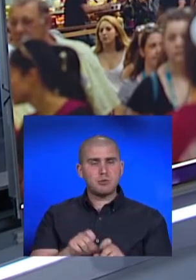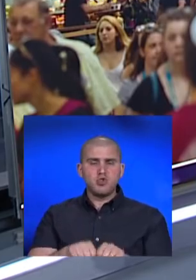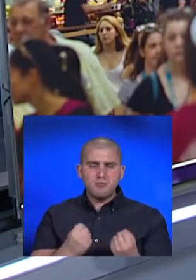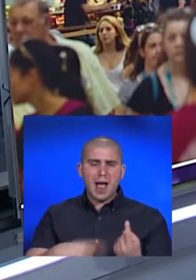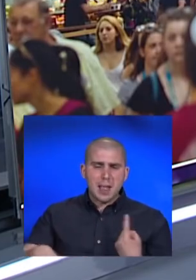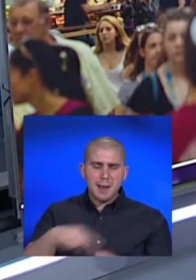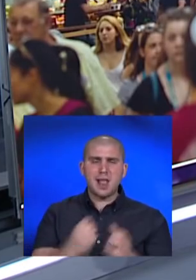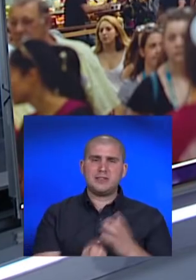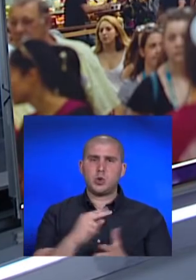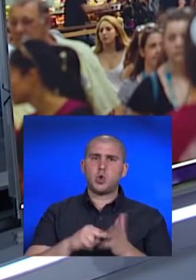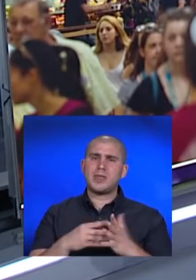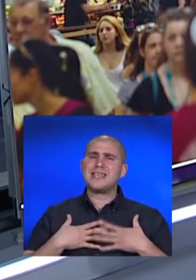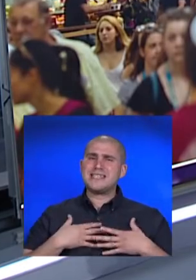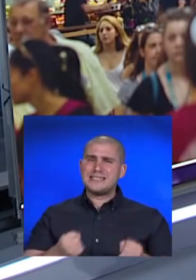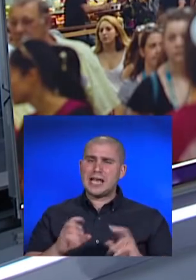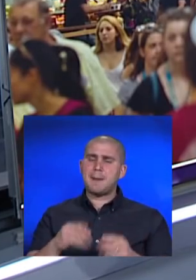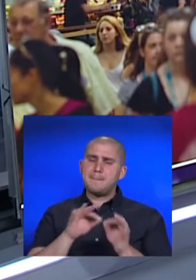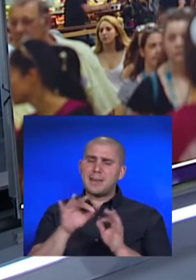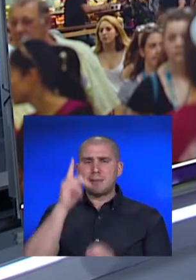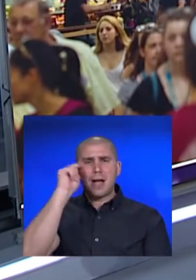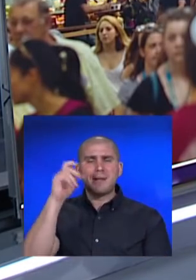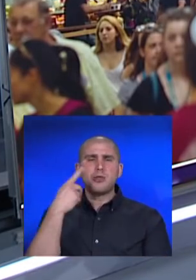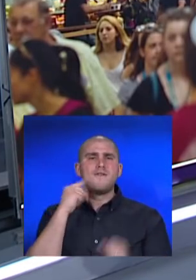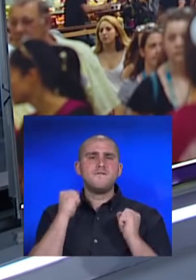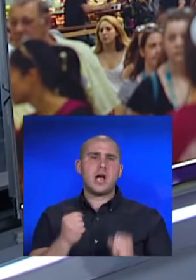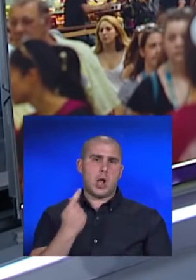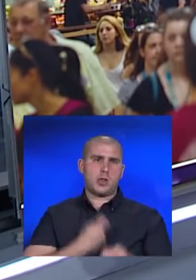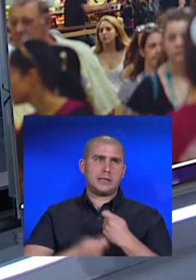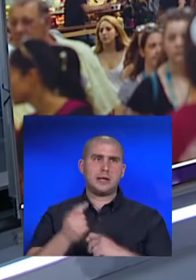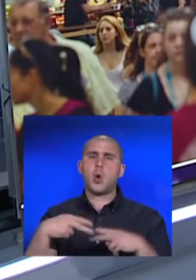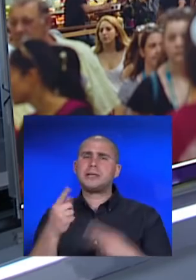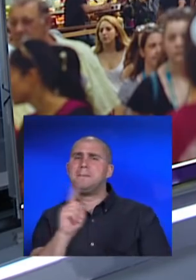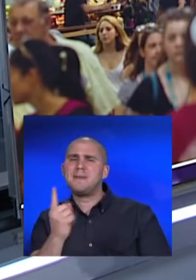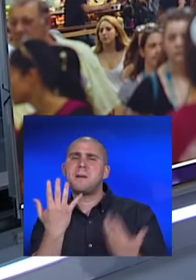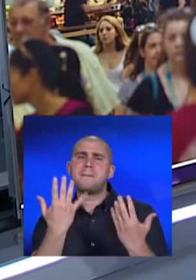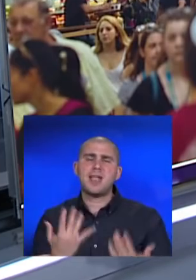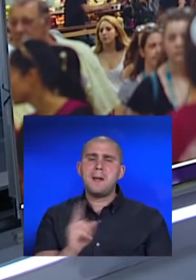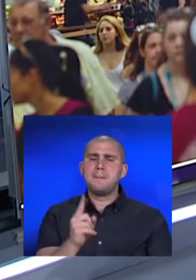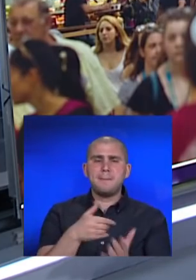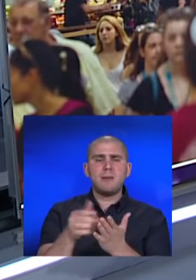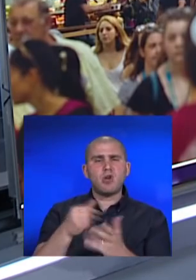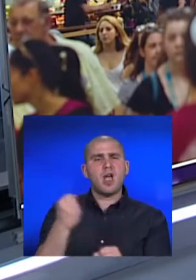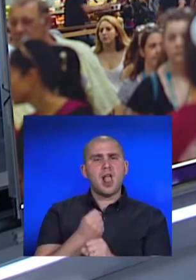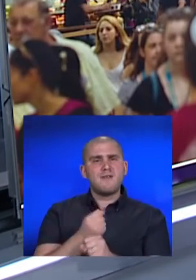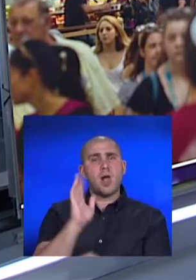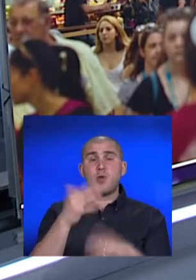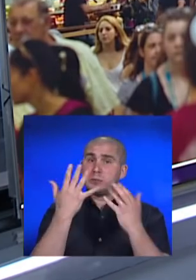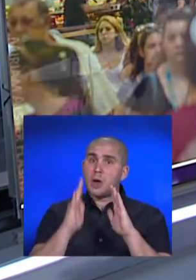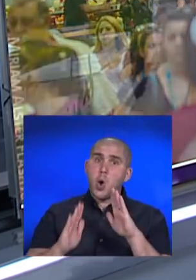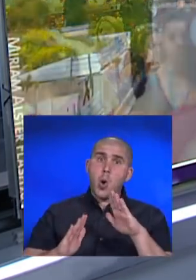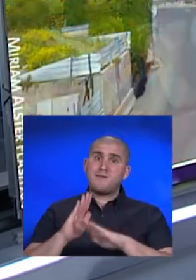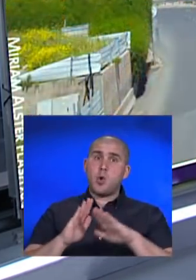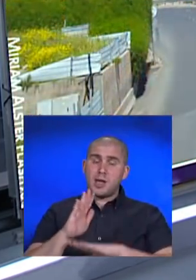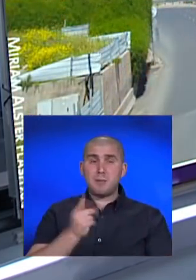יציאה עם מדדים חכמים שיתנו ודאות לעסקים, מי חוזר ומתי, ומי ממשיך לפעול גם אם המספר עולה. אם לא נלך בכיוון